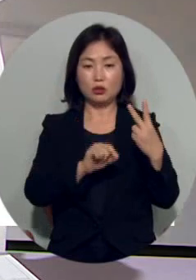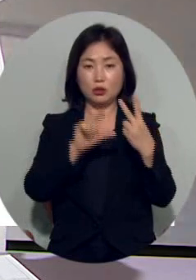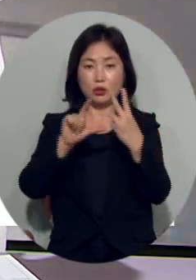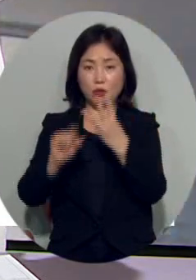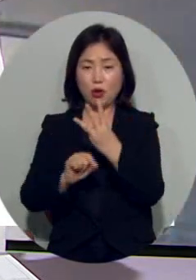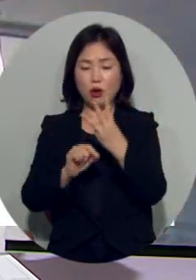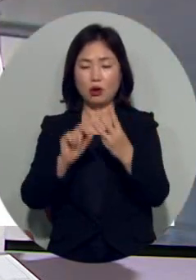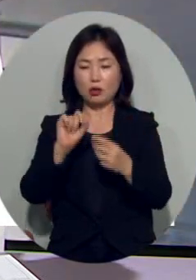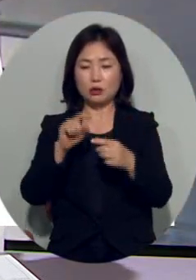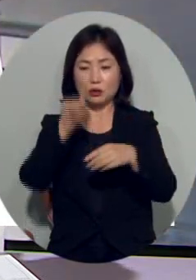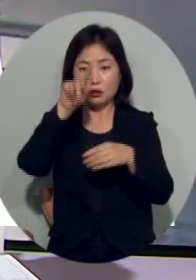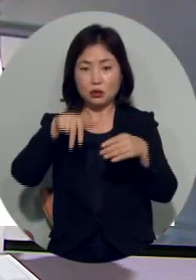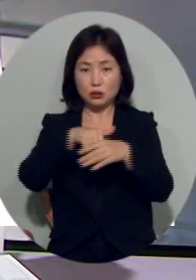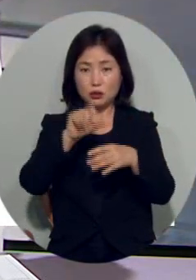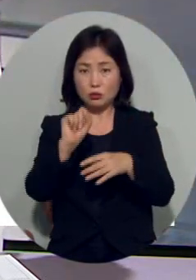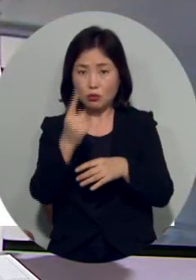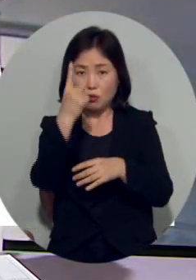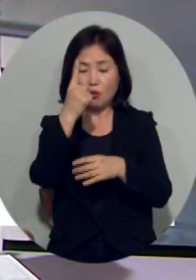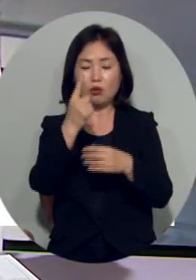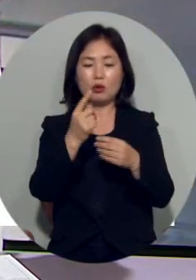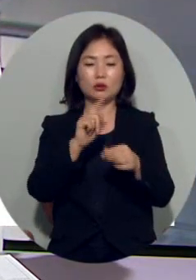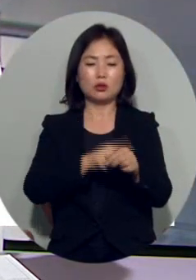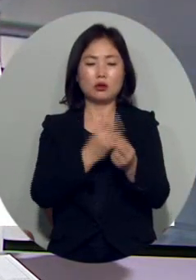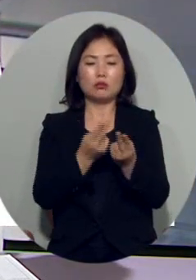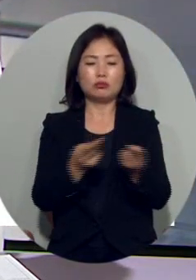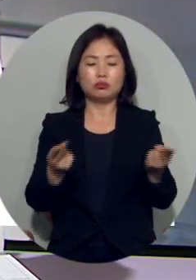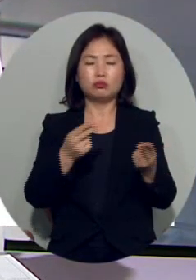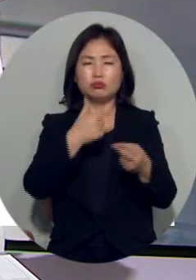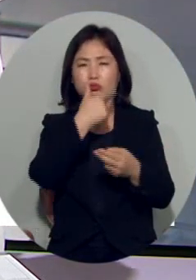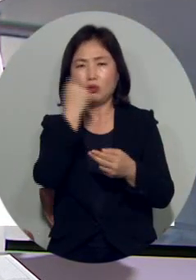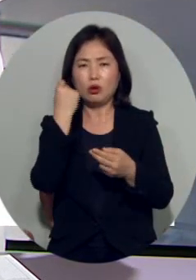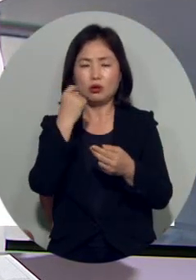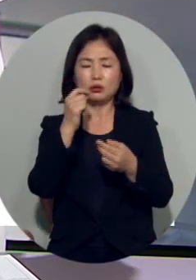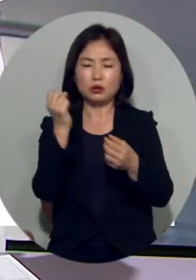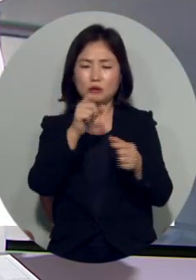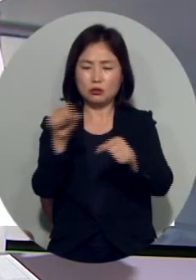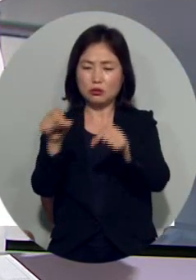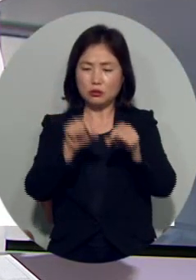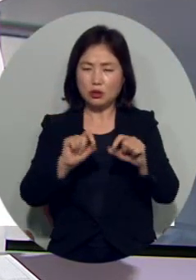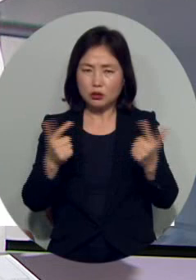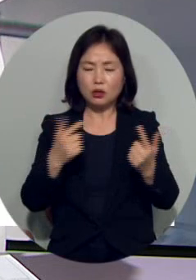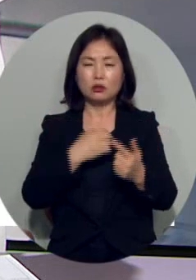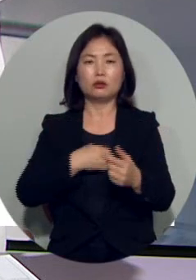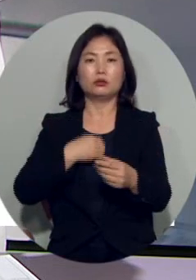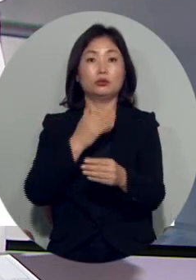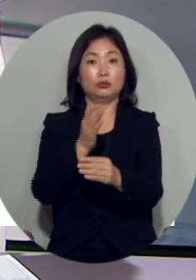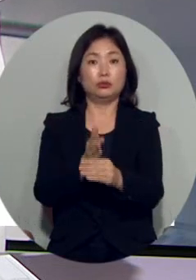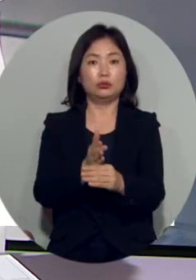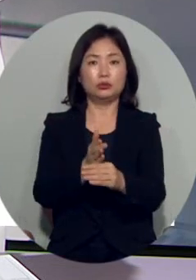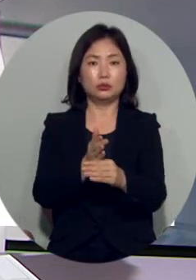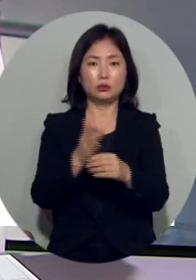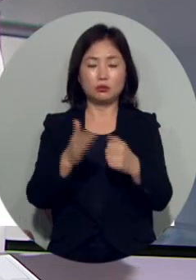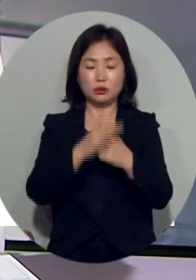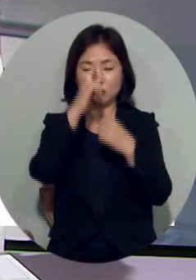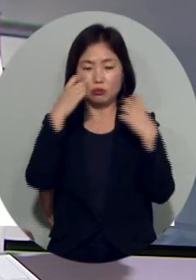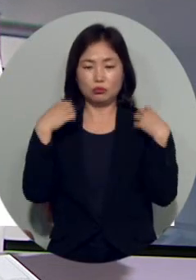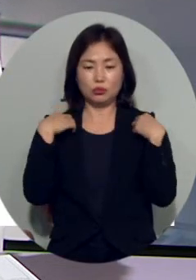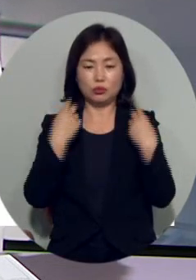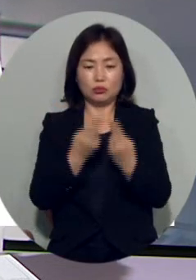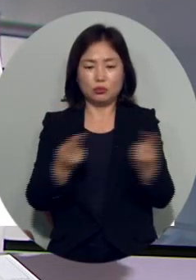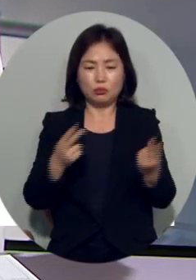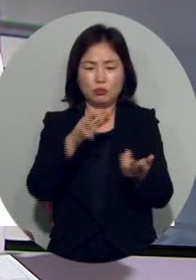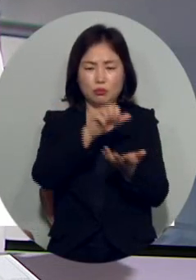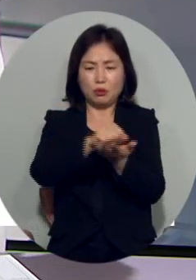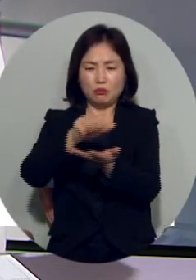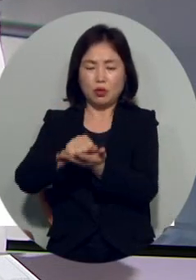3월 신천지 사태로 빚어진 병상 부족 사태가 재현되지는 않을지 우려하는 목소리도 큰데요. 실제 정부는 병상